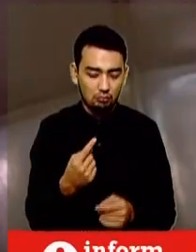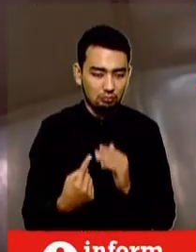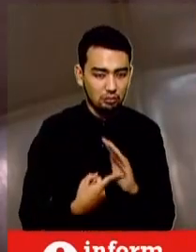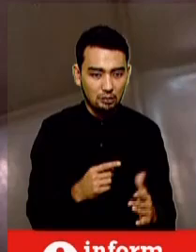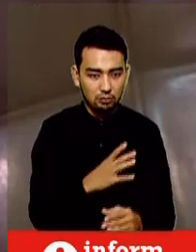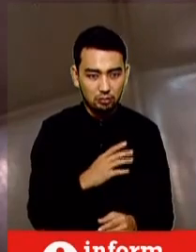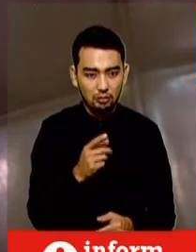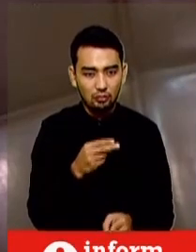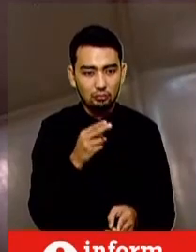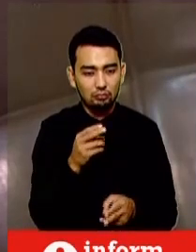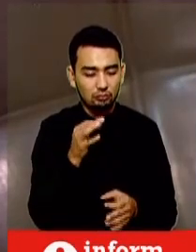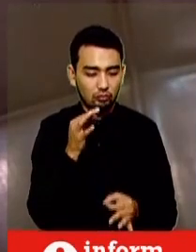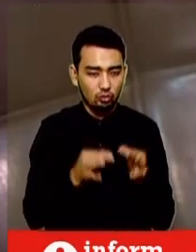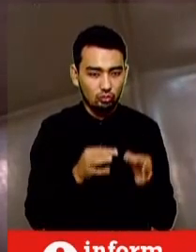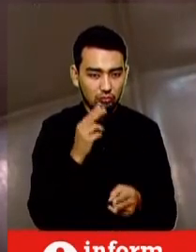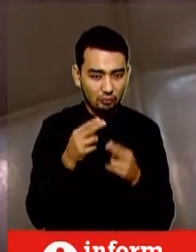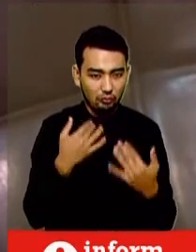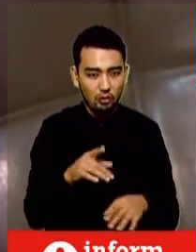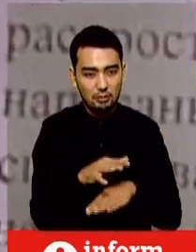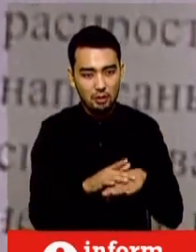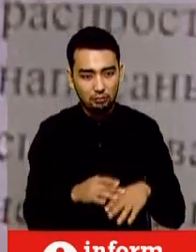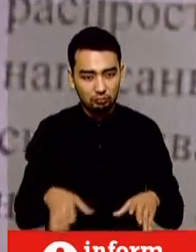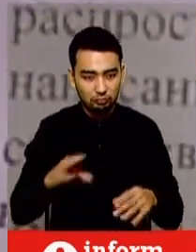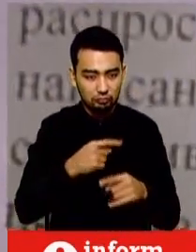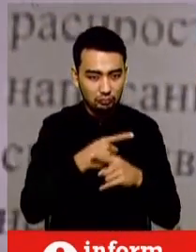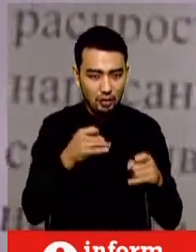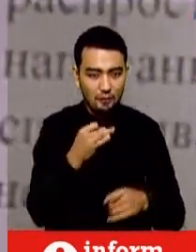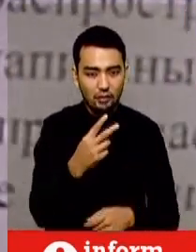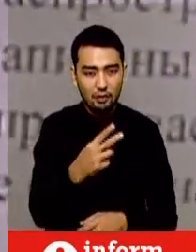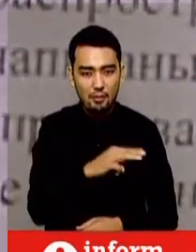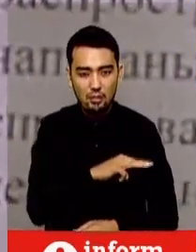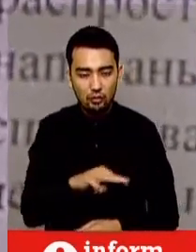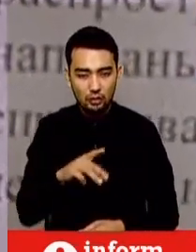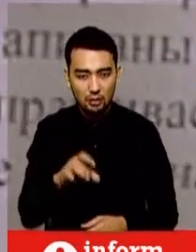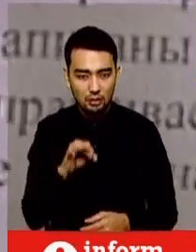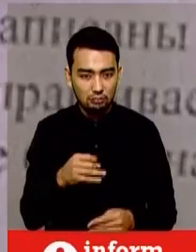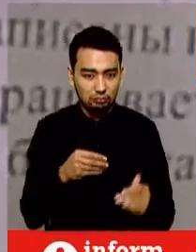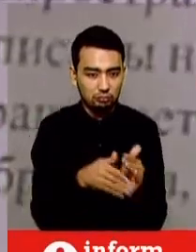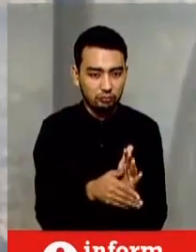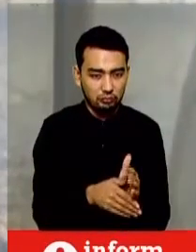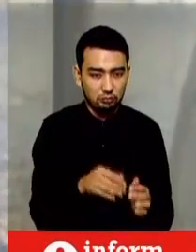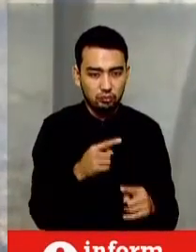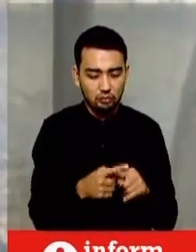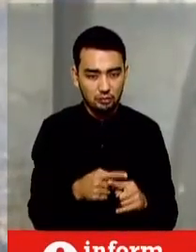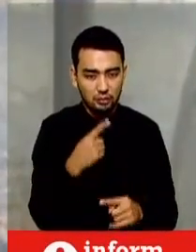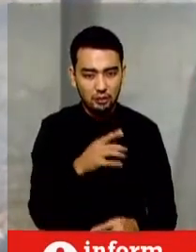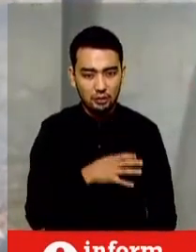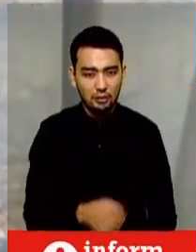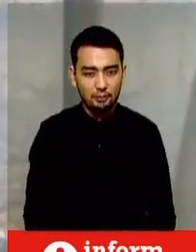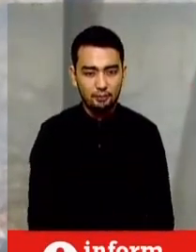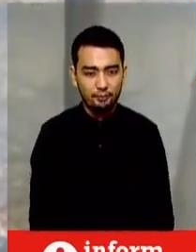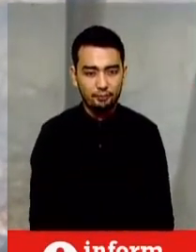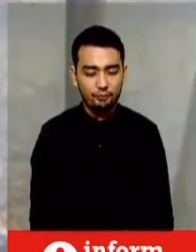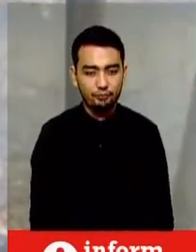поэтому подали на него в суд и потребовали публичных извинений, а также выплатить 2 миллиона тенге и доп. Расходы. Я необоснованные